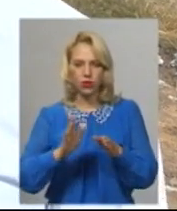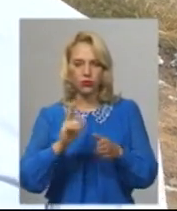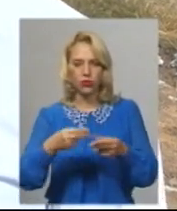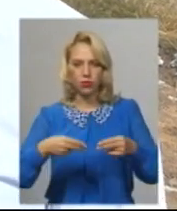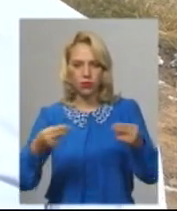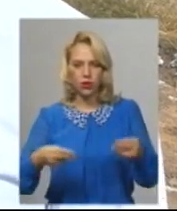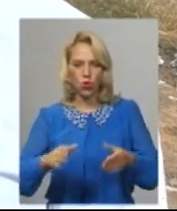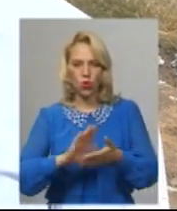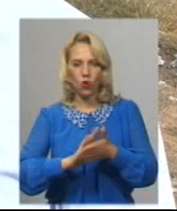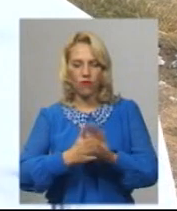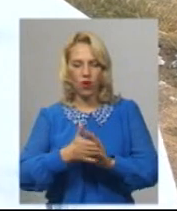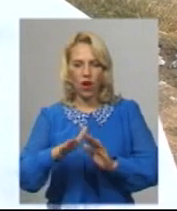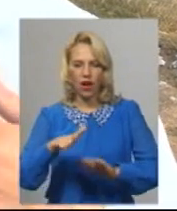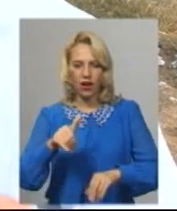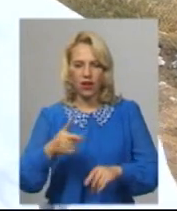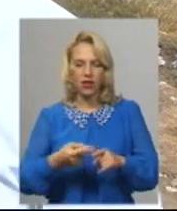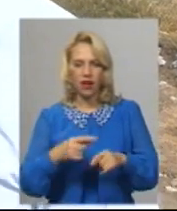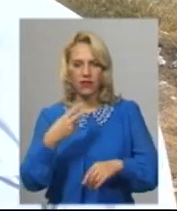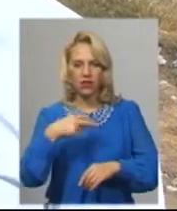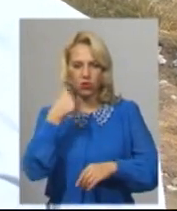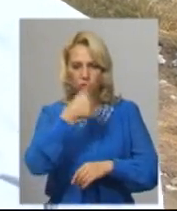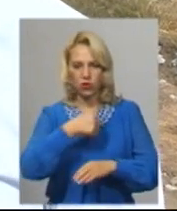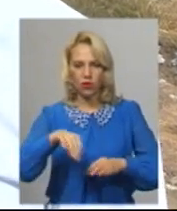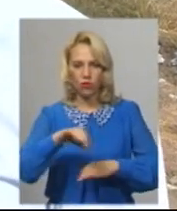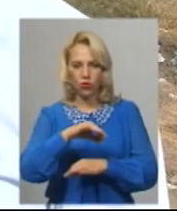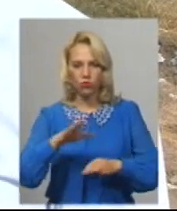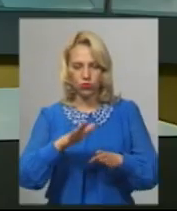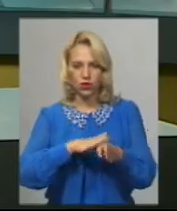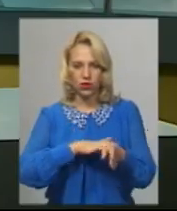оренди на ці земельні ділянки, а в 2020 році цей проект будемо реалізовувати.